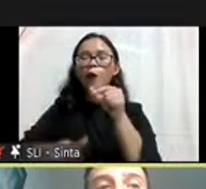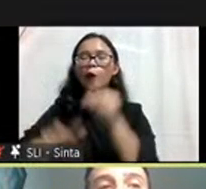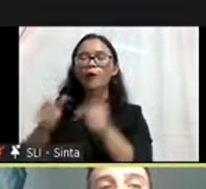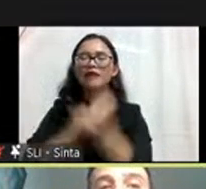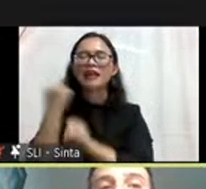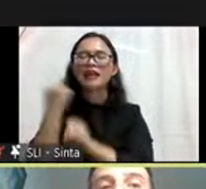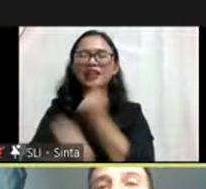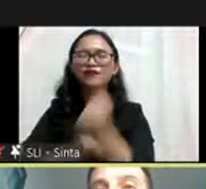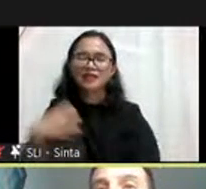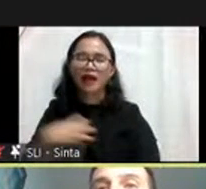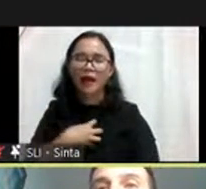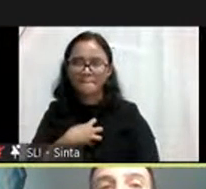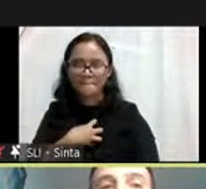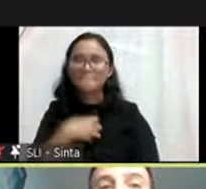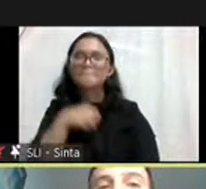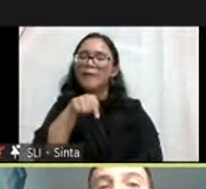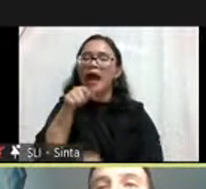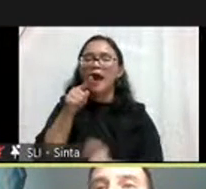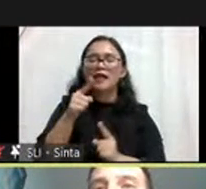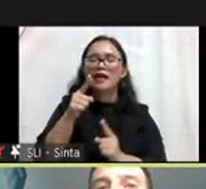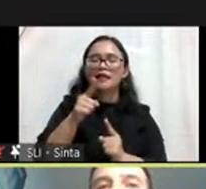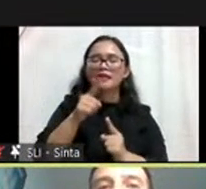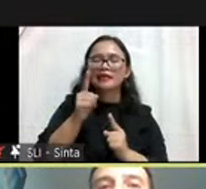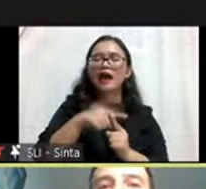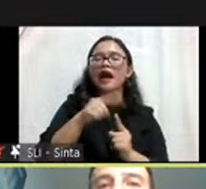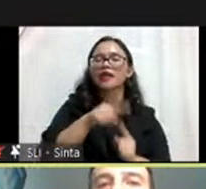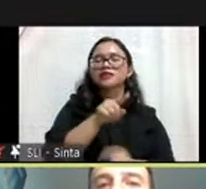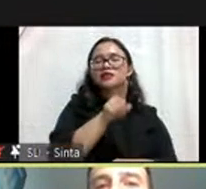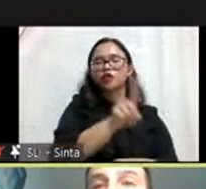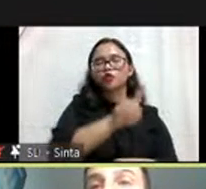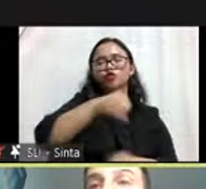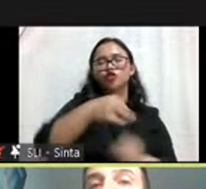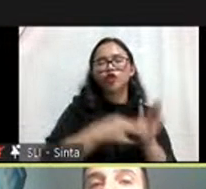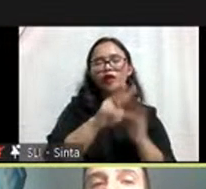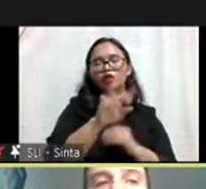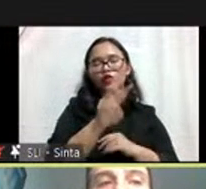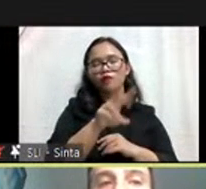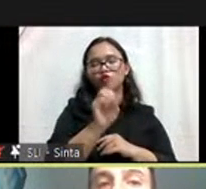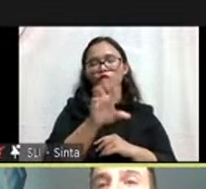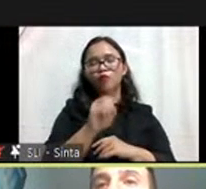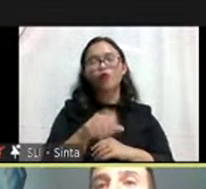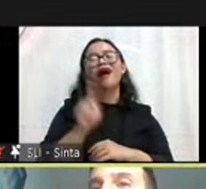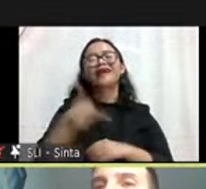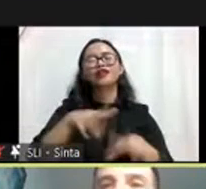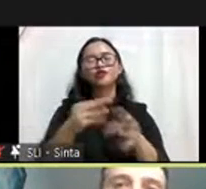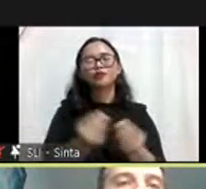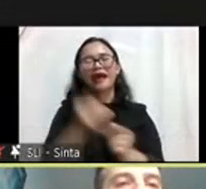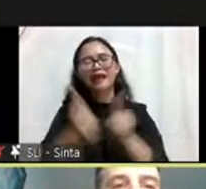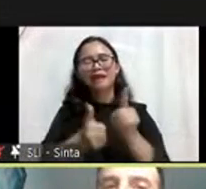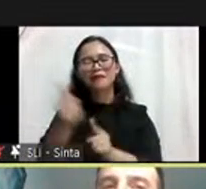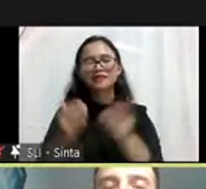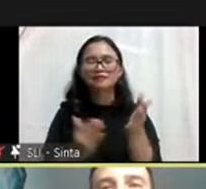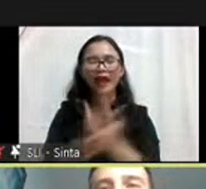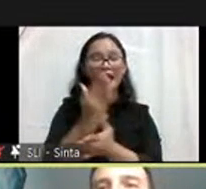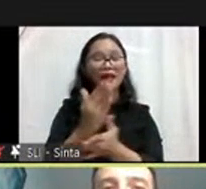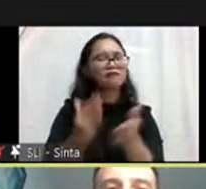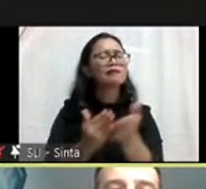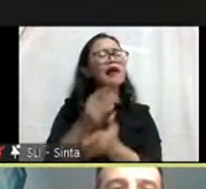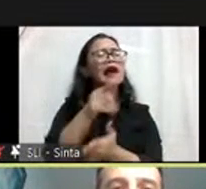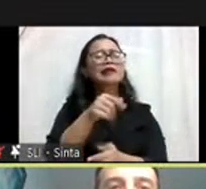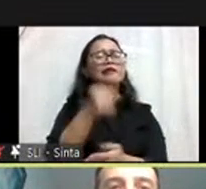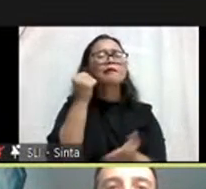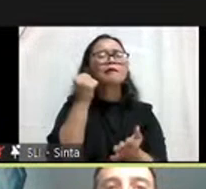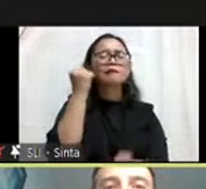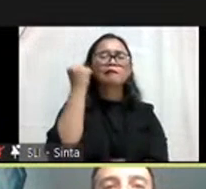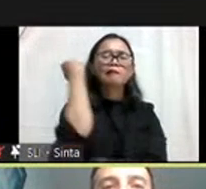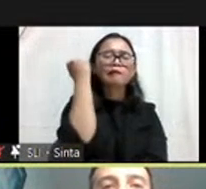lihat di slide ini Patang eh dari Januari 2020 ada 16 kasus pelanggaran yang dilakukan oleh korporasi terutama